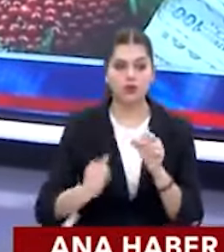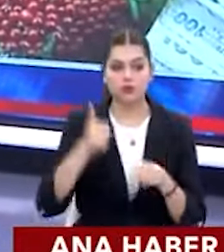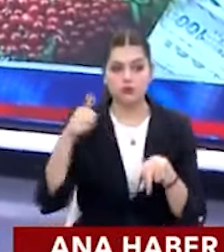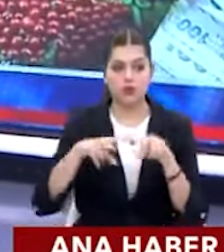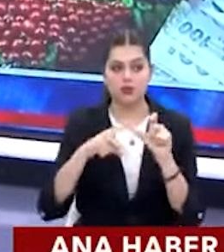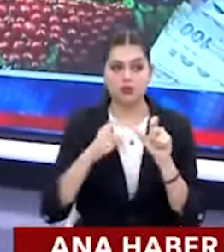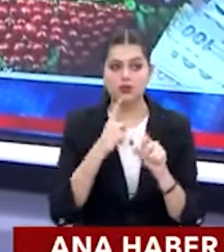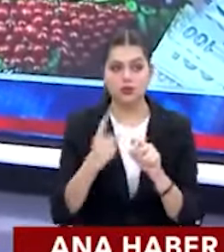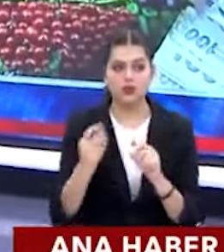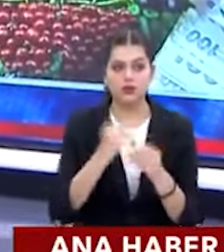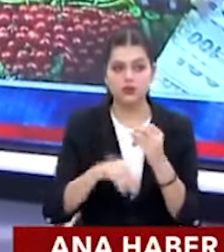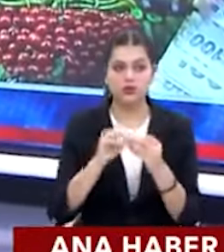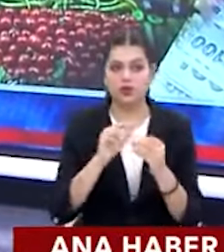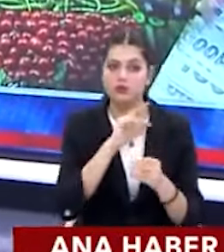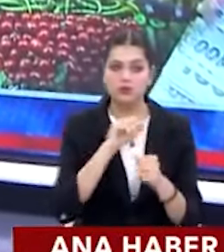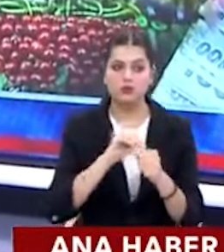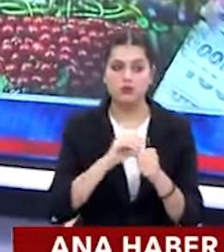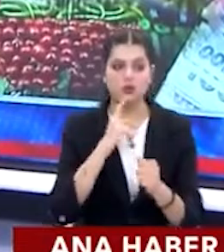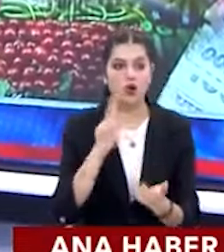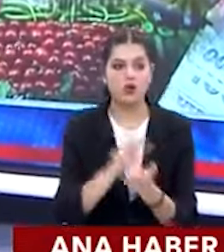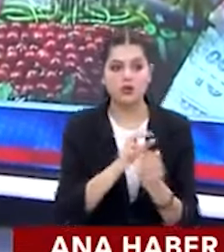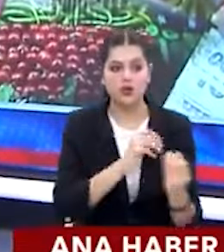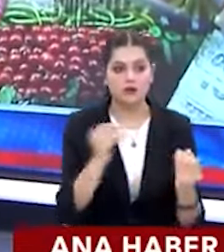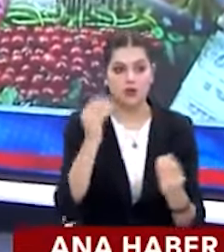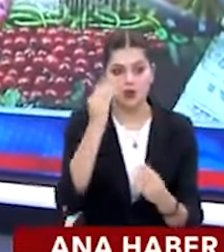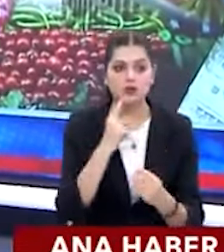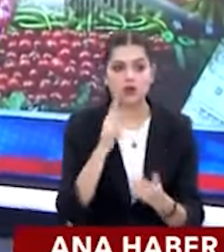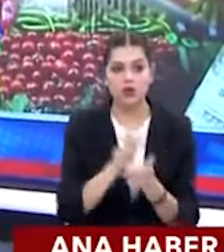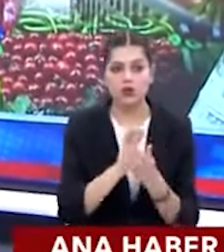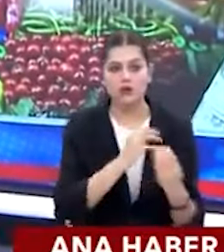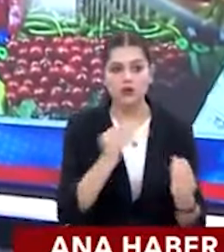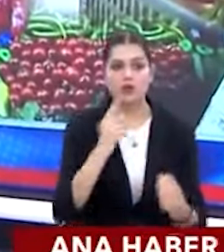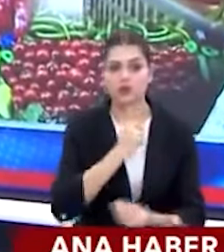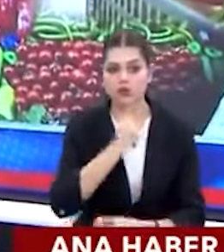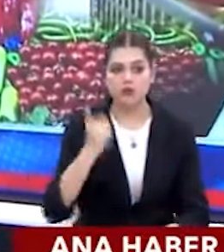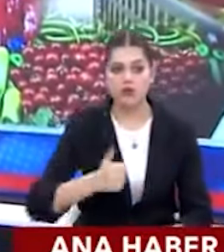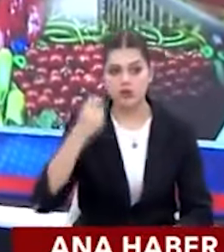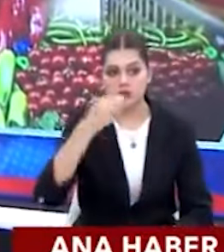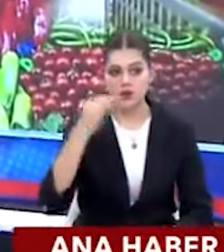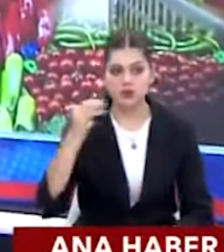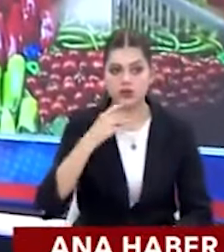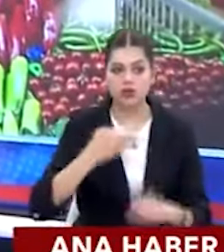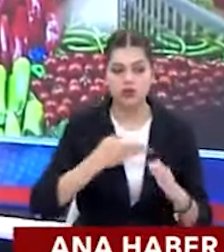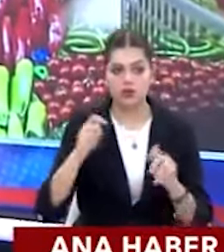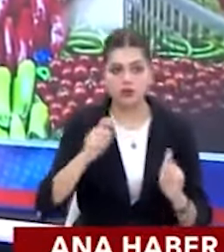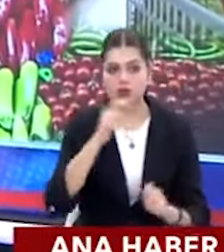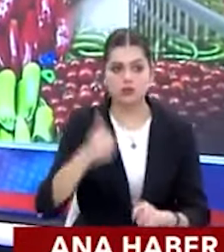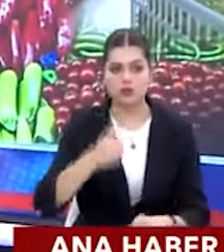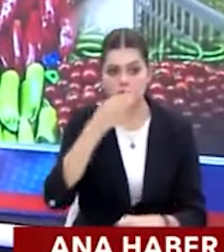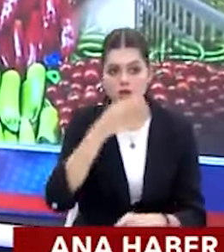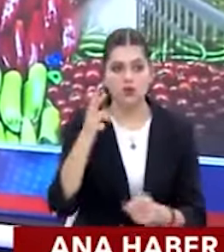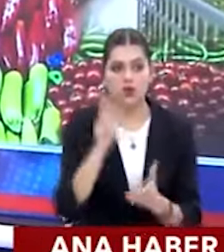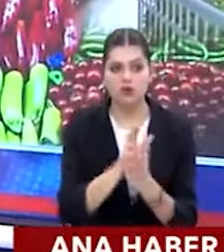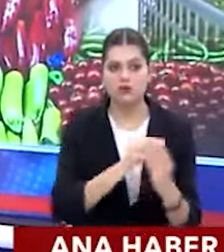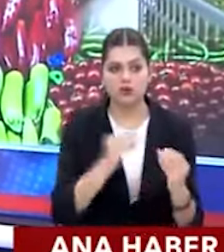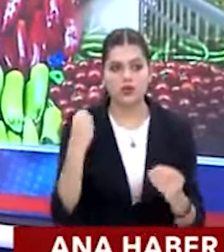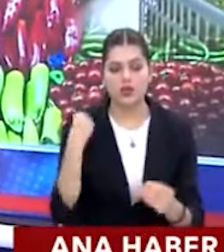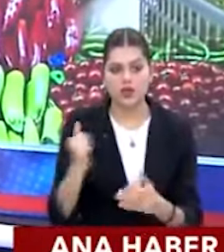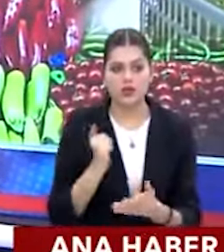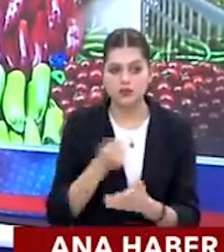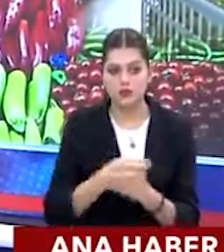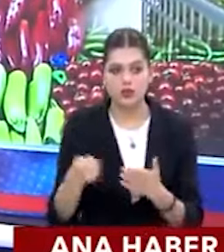Şimşek hangi zam oranına onay verirse o onay verdiği oran Cumhurbaşkanı Erdoğan'ın önüne gider. Cumhurbaşkanı Erdoğan da onaylarsa o